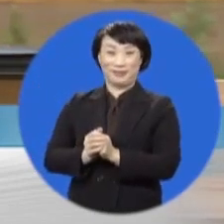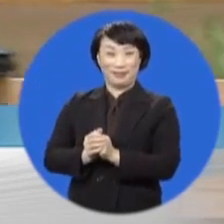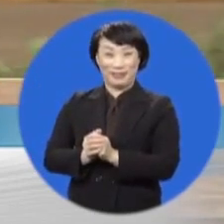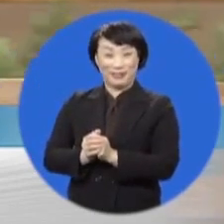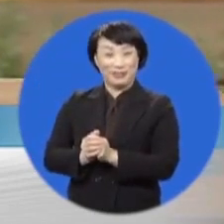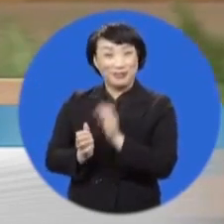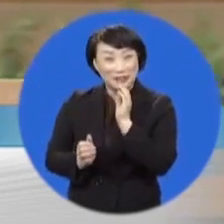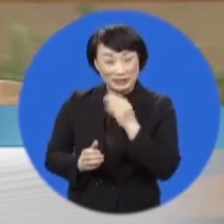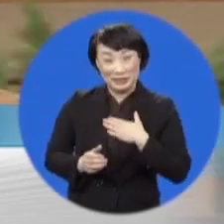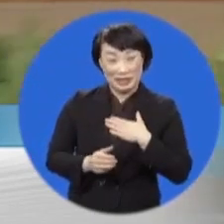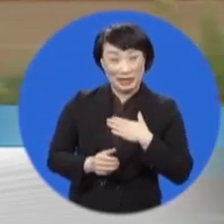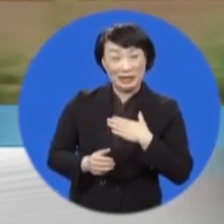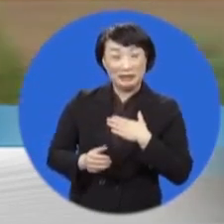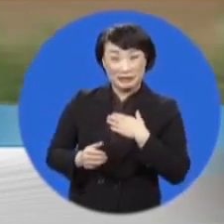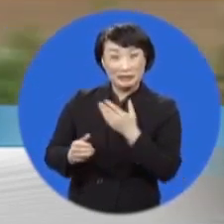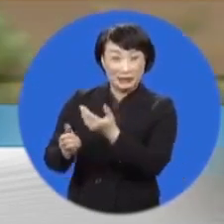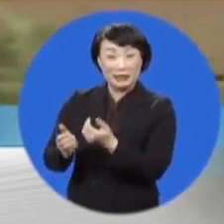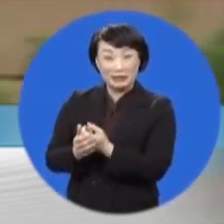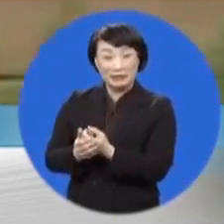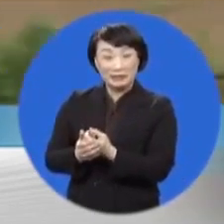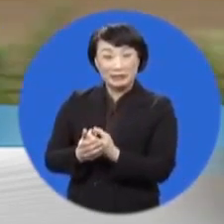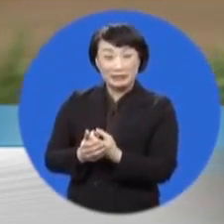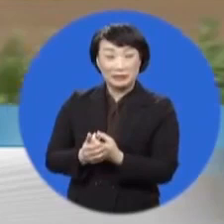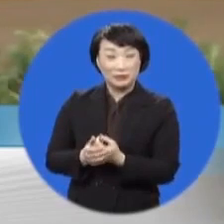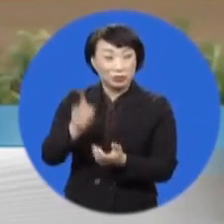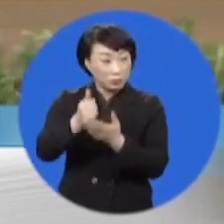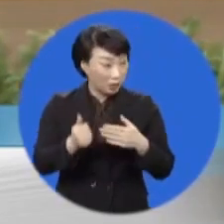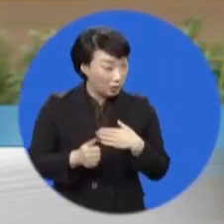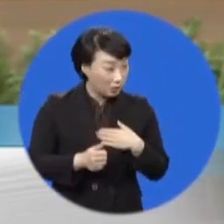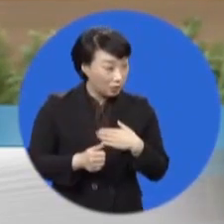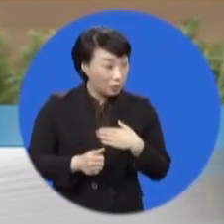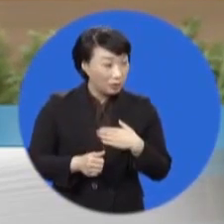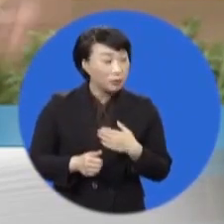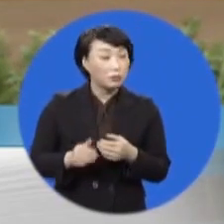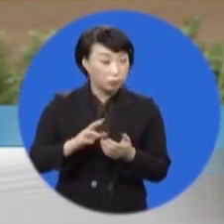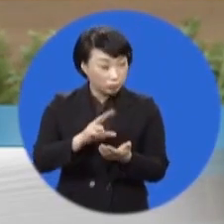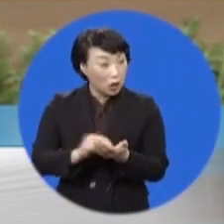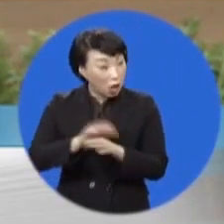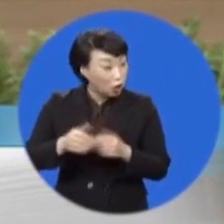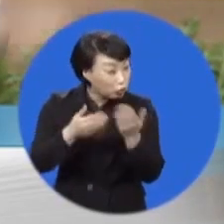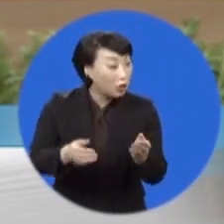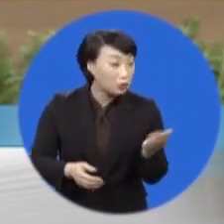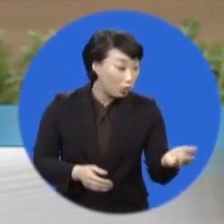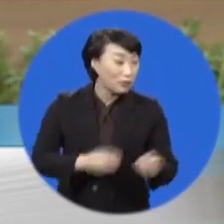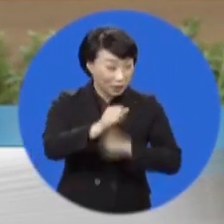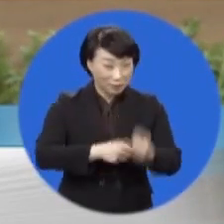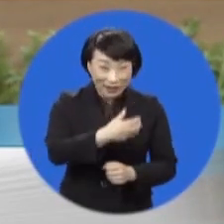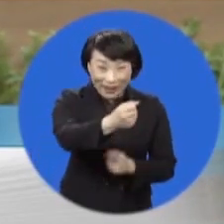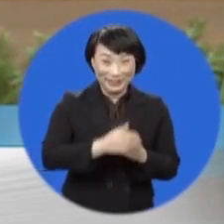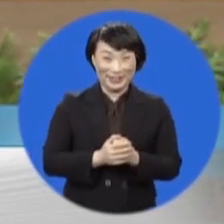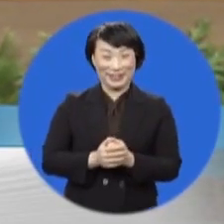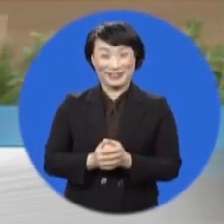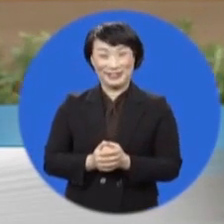하모 감면 주님은 내가 문제는 해결할 테니 너는 자리 해라